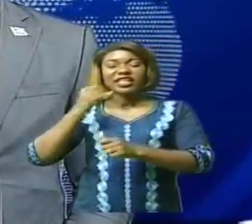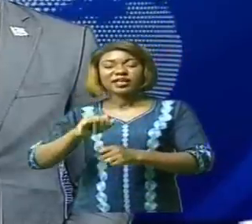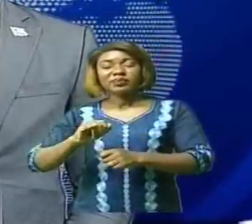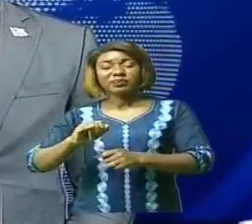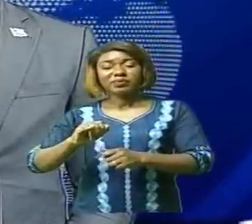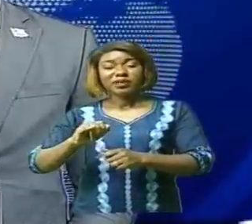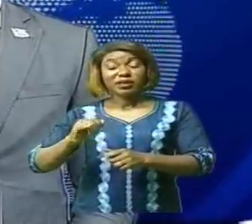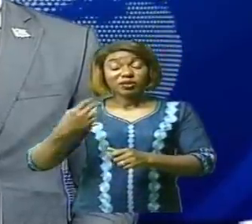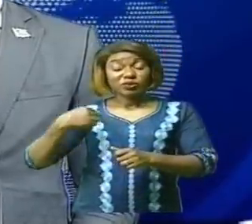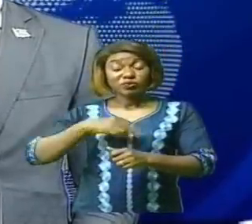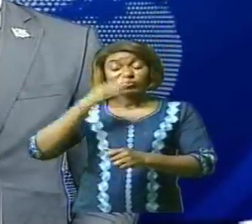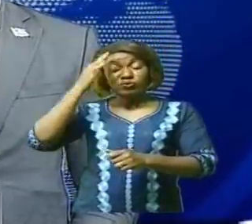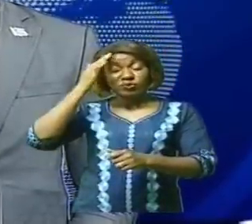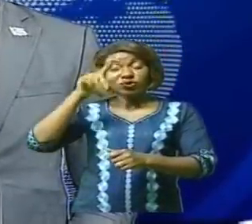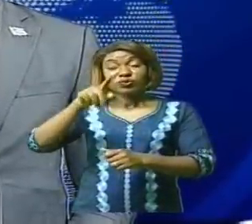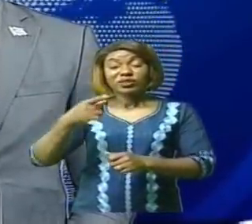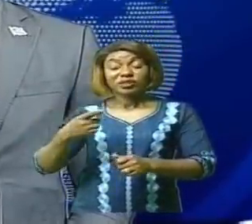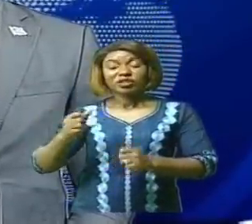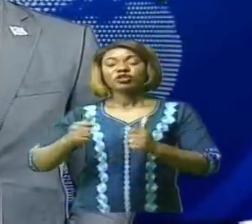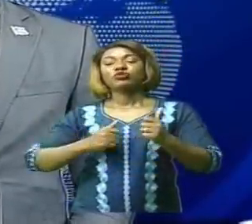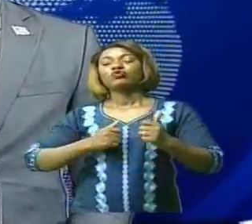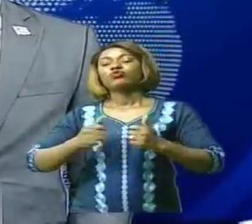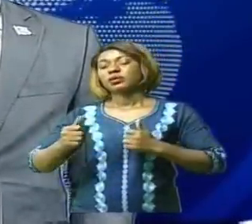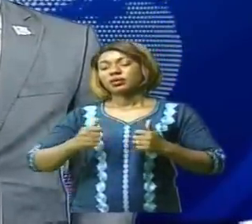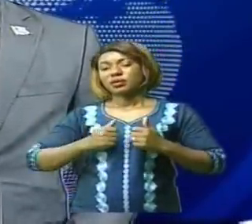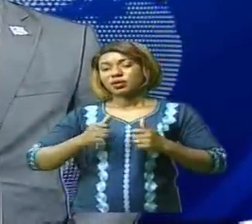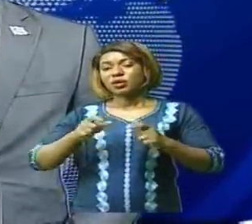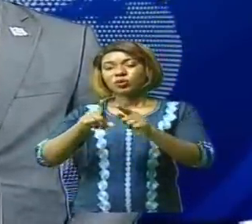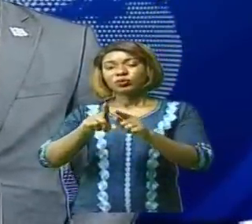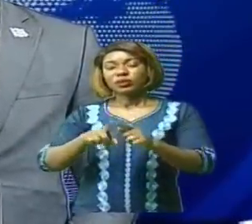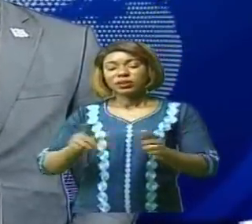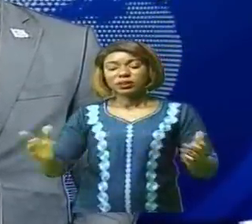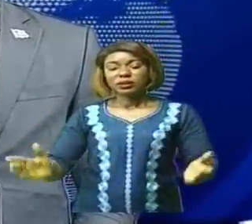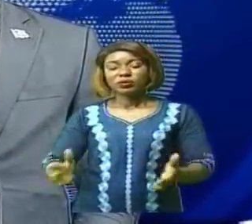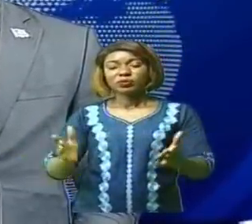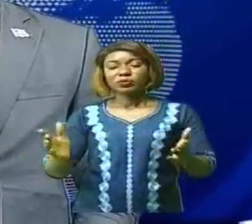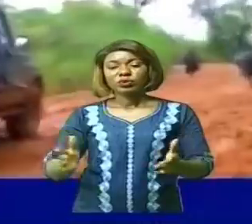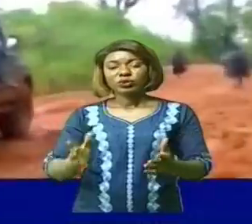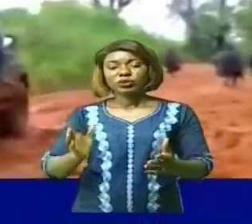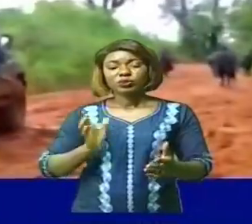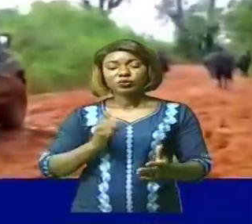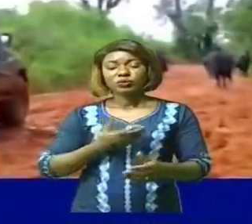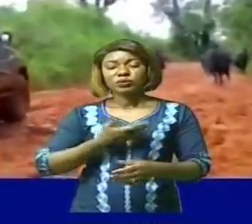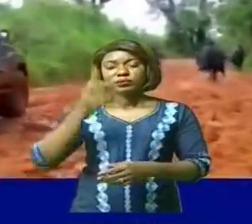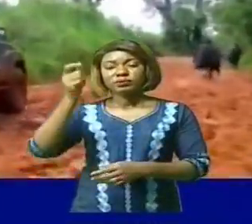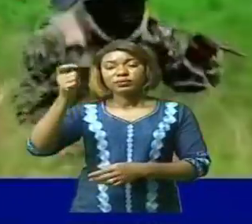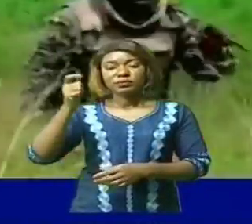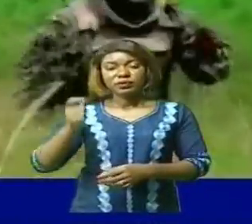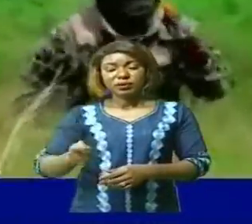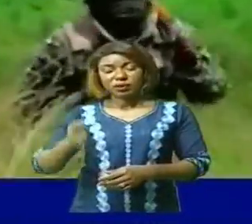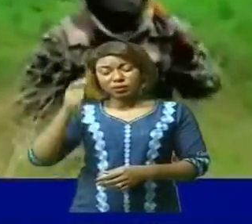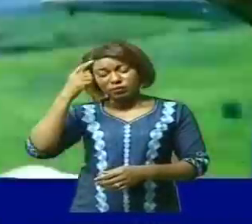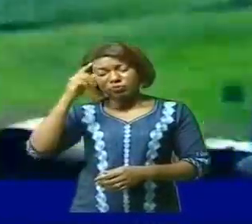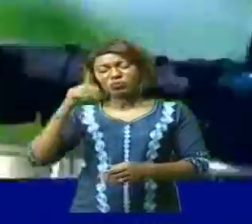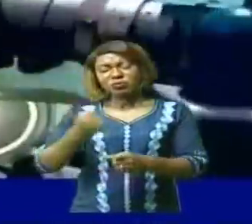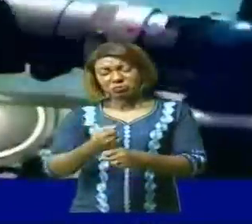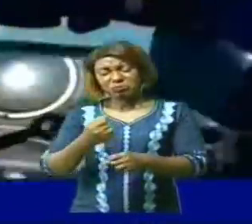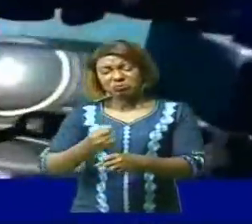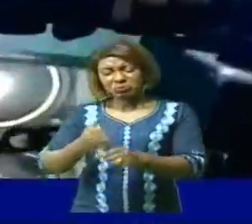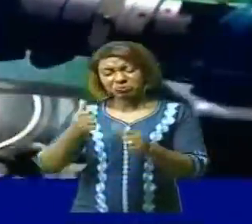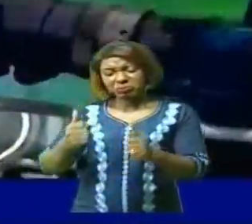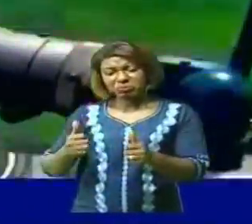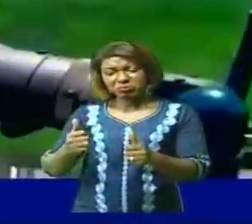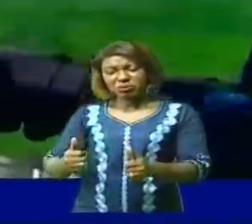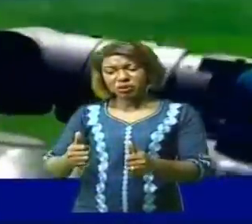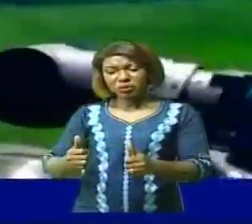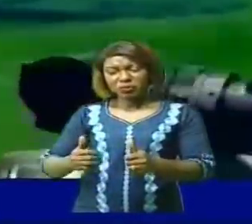connaissons tous, qui est le Rwanda. Et j'encourage nos militaires pour les exploits manifestés jusque-là,